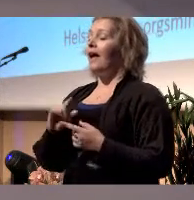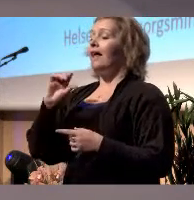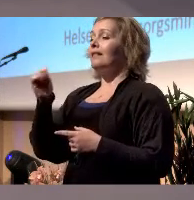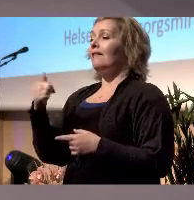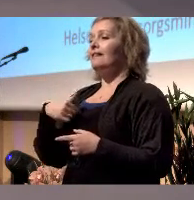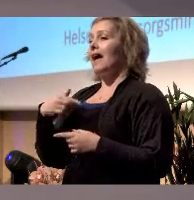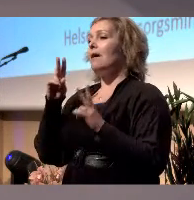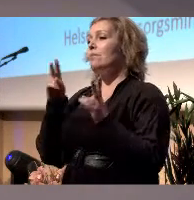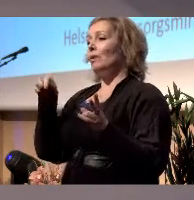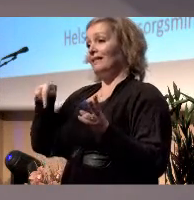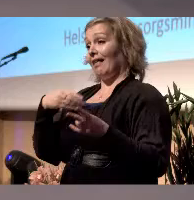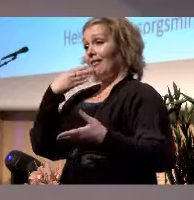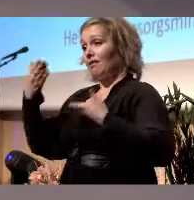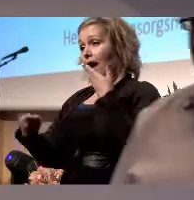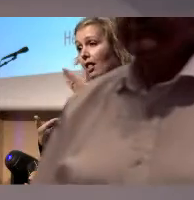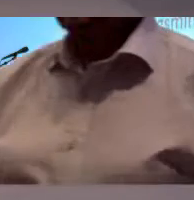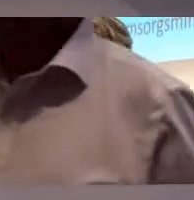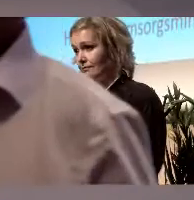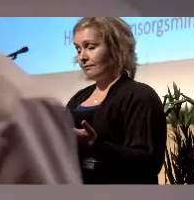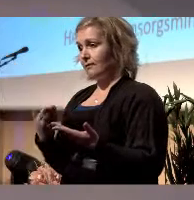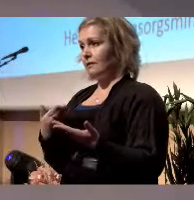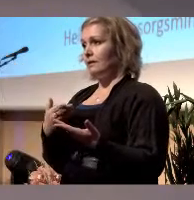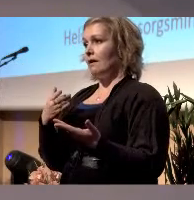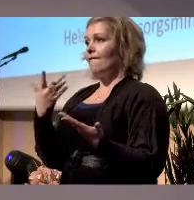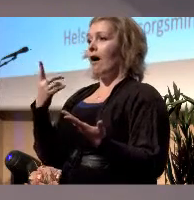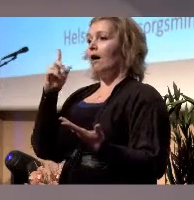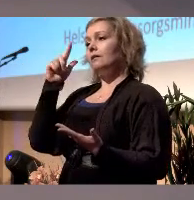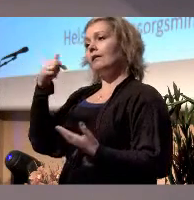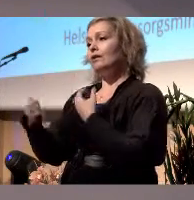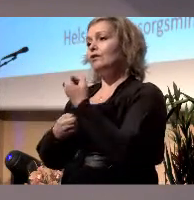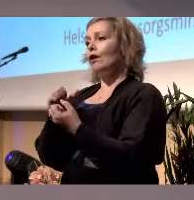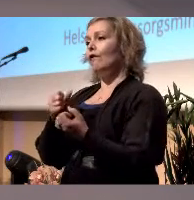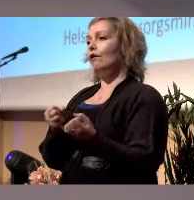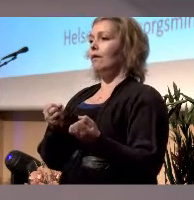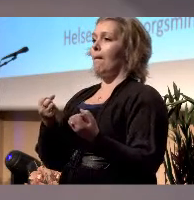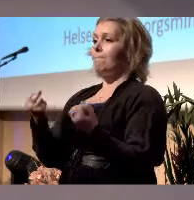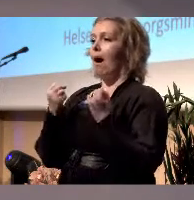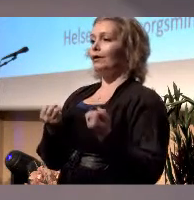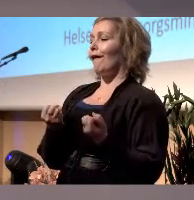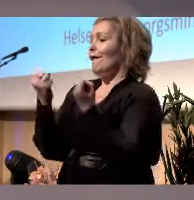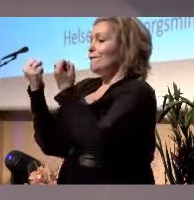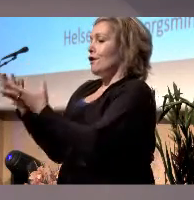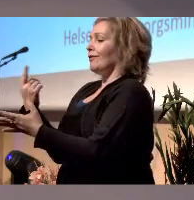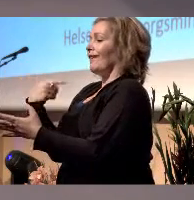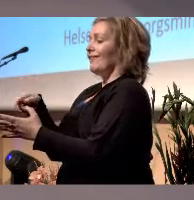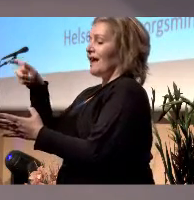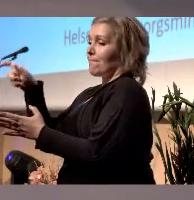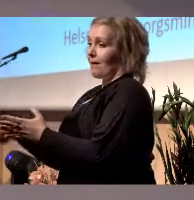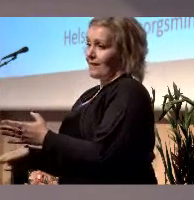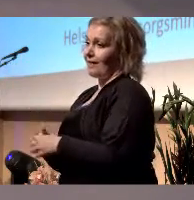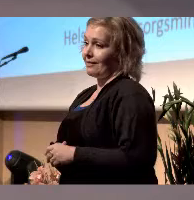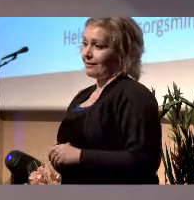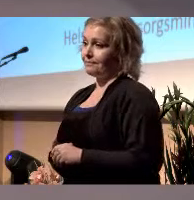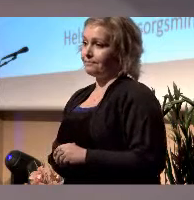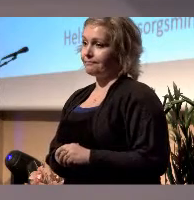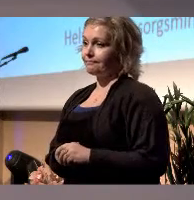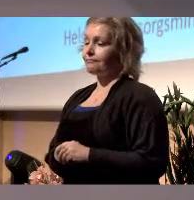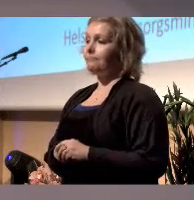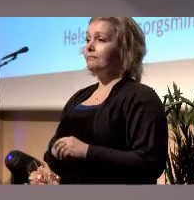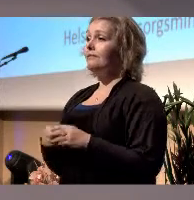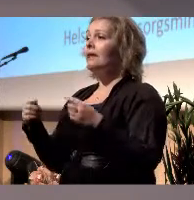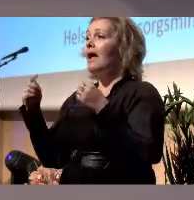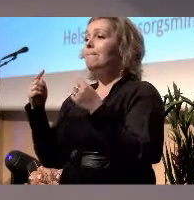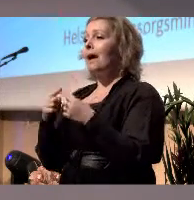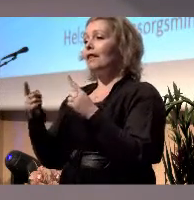Derfor skal jeg bruke denne talen til hva vi skal gjøre for å flytte makt til pasientene.